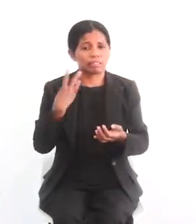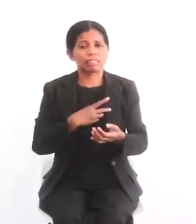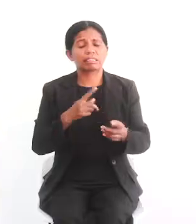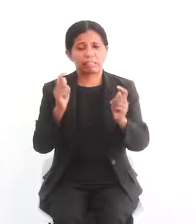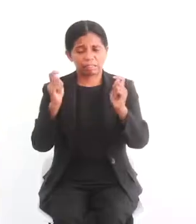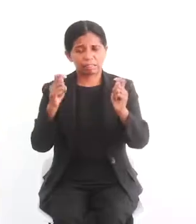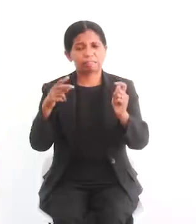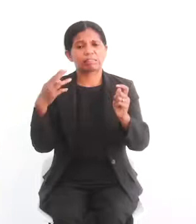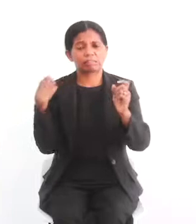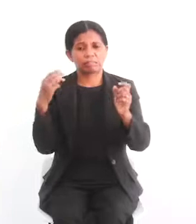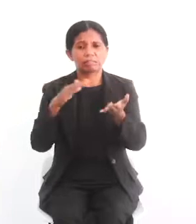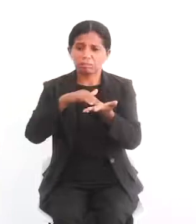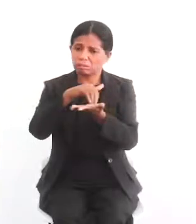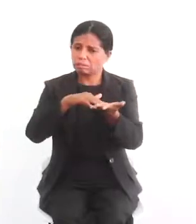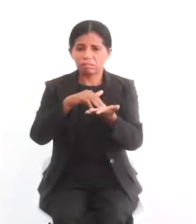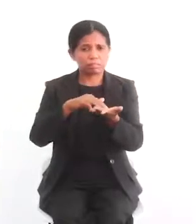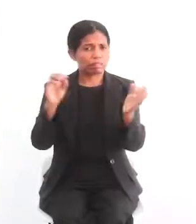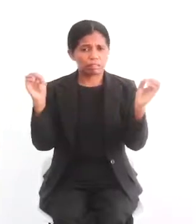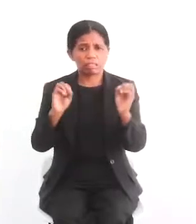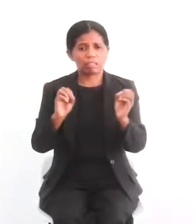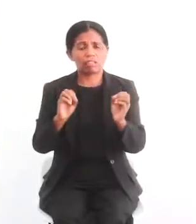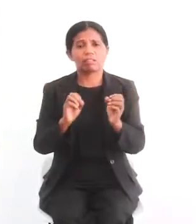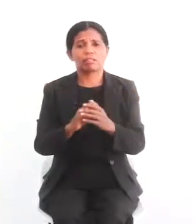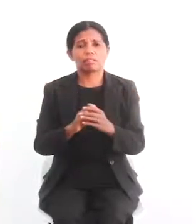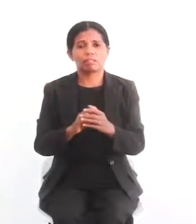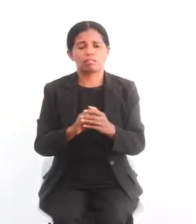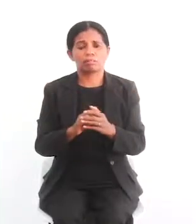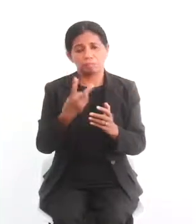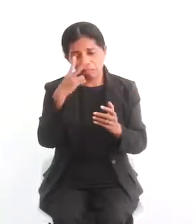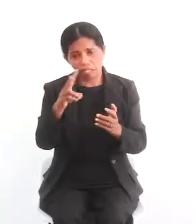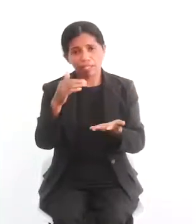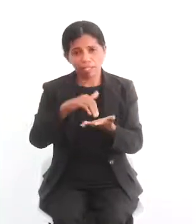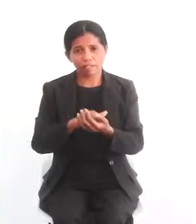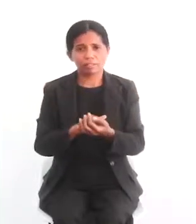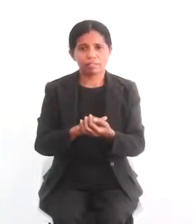forsa nia da nakdoko ba mai hane sang ohin kalae bele hare filafali